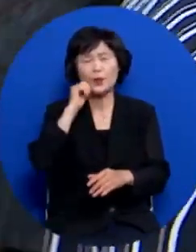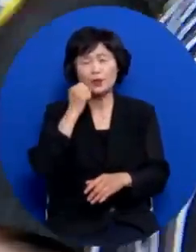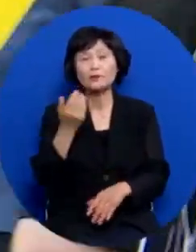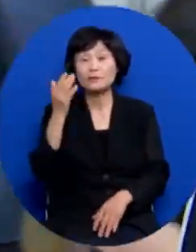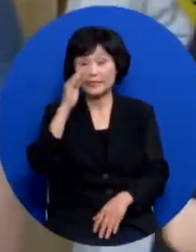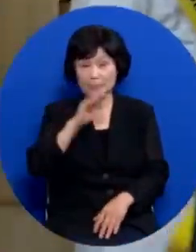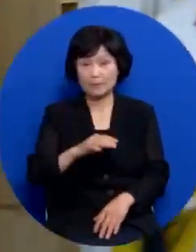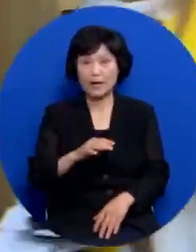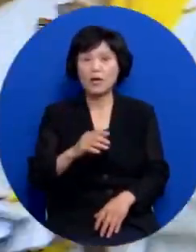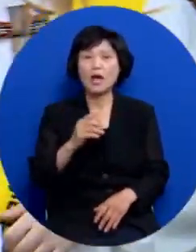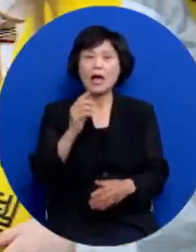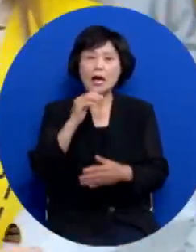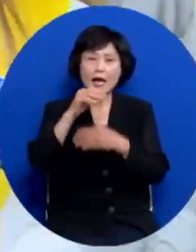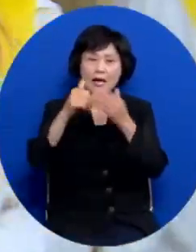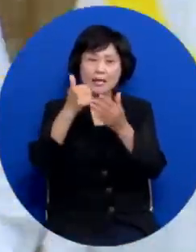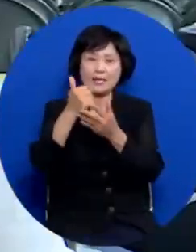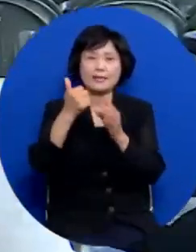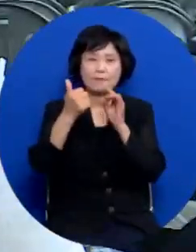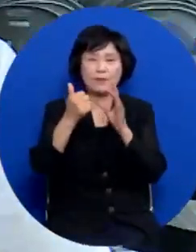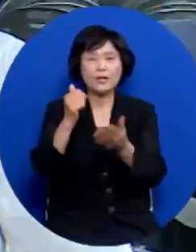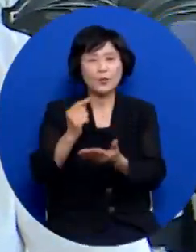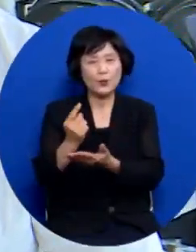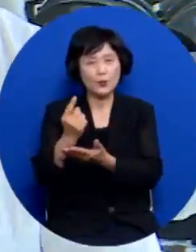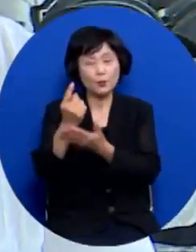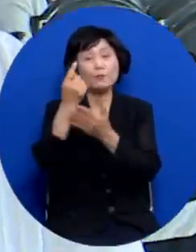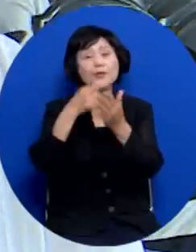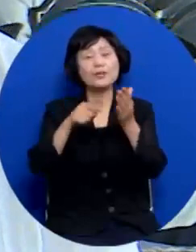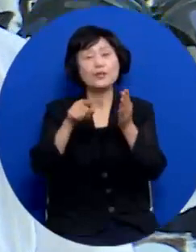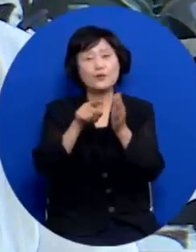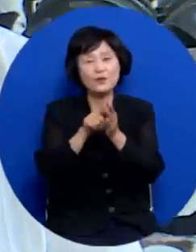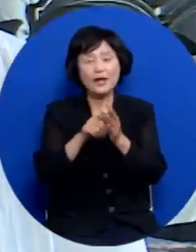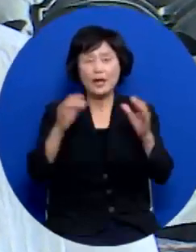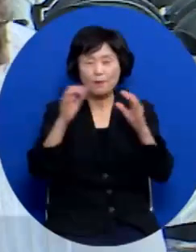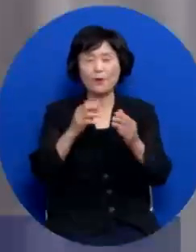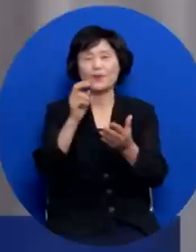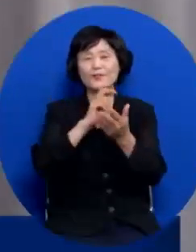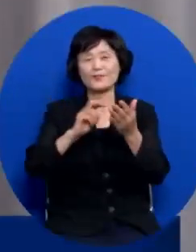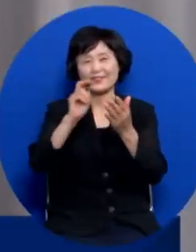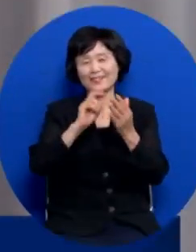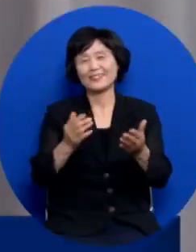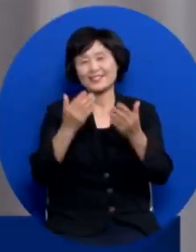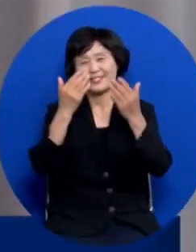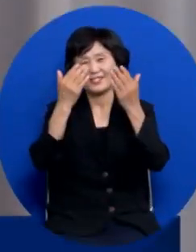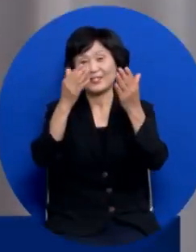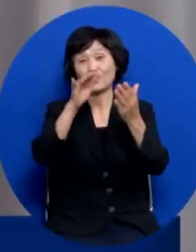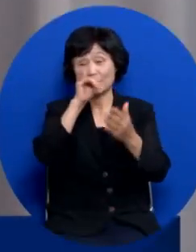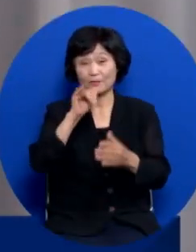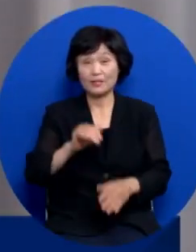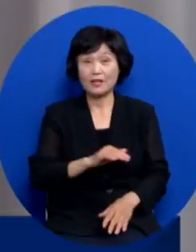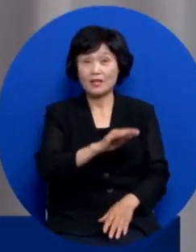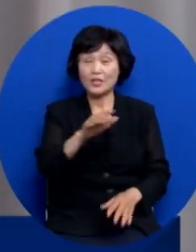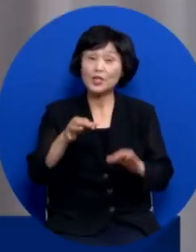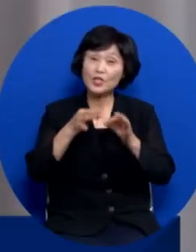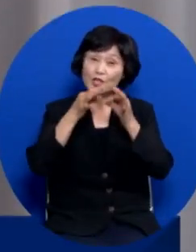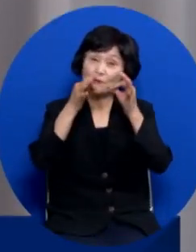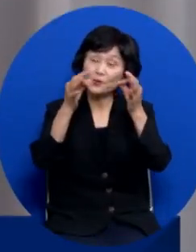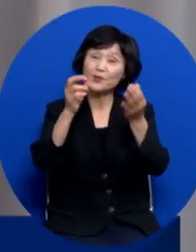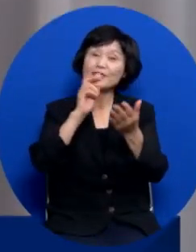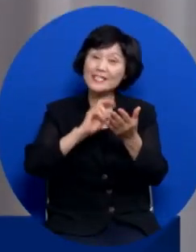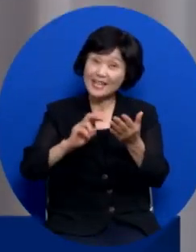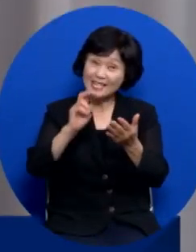오직 하나님만을 높이기 위해 간절한 마음으로 찬양을 합니다. 저희들이 찬양 소리가